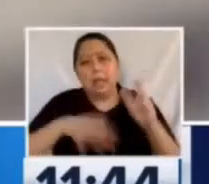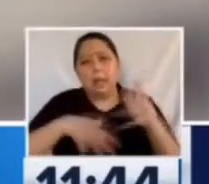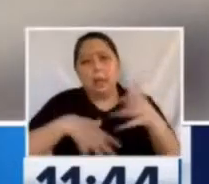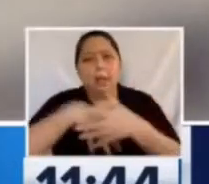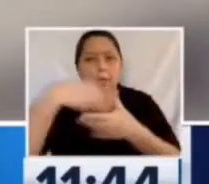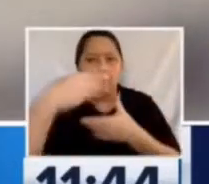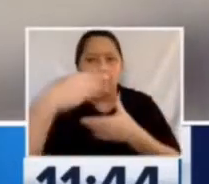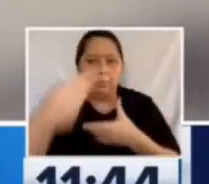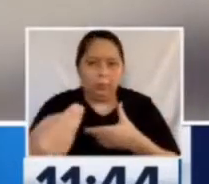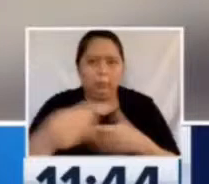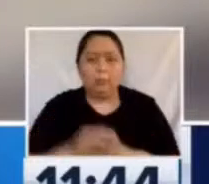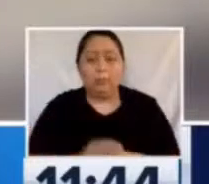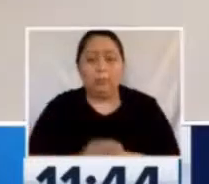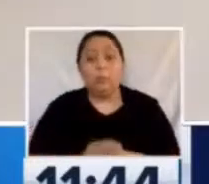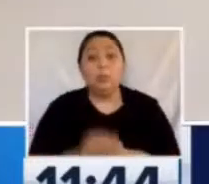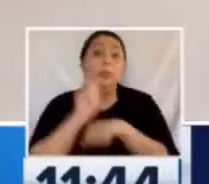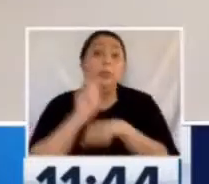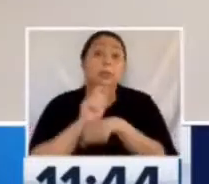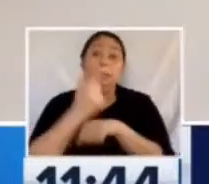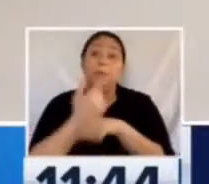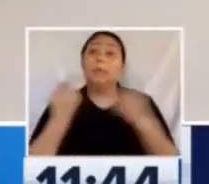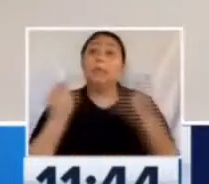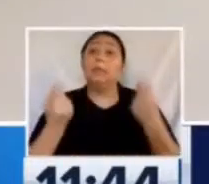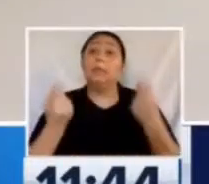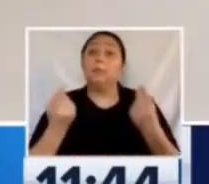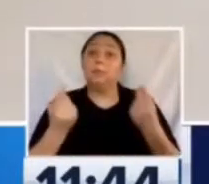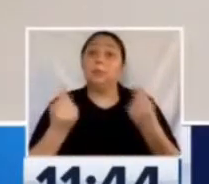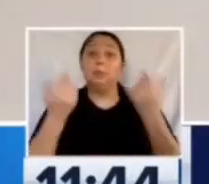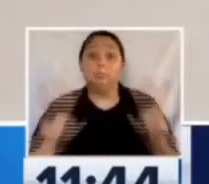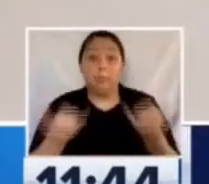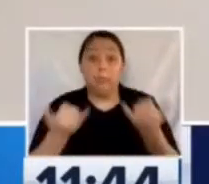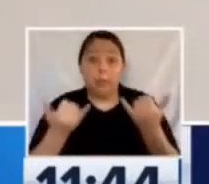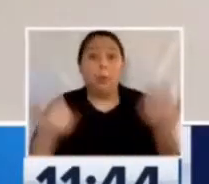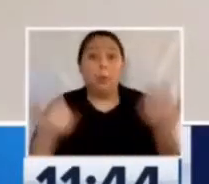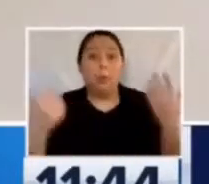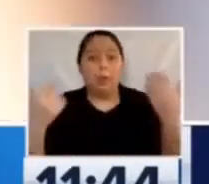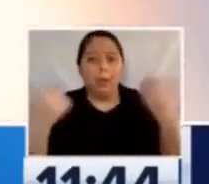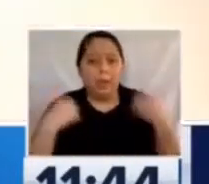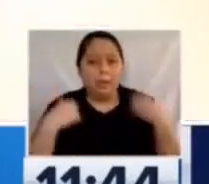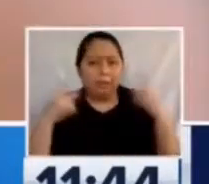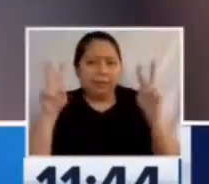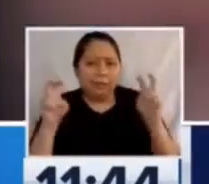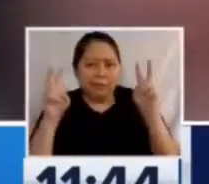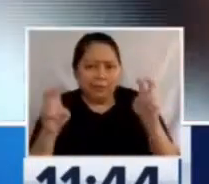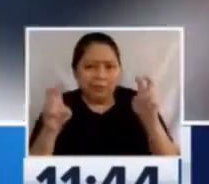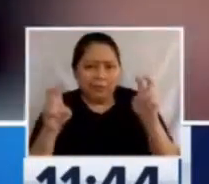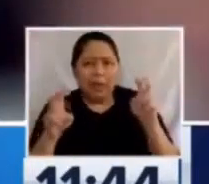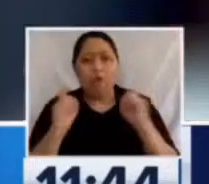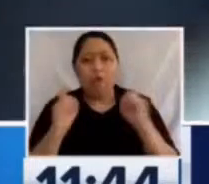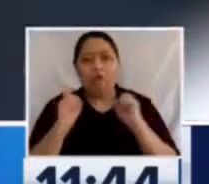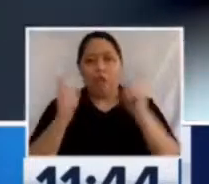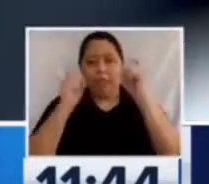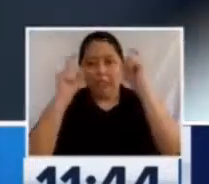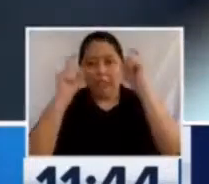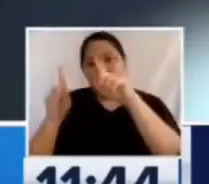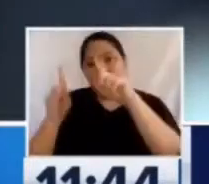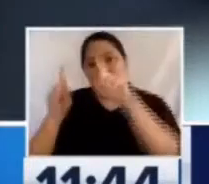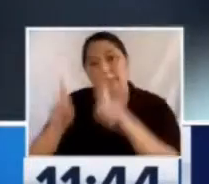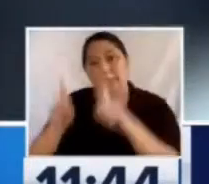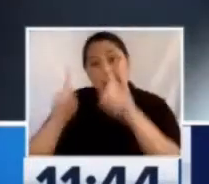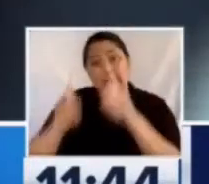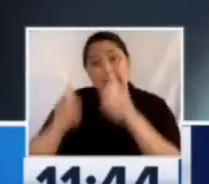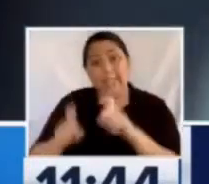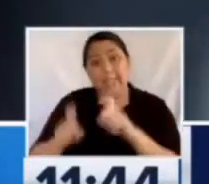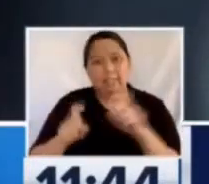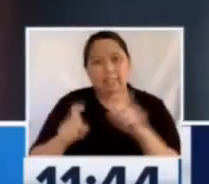at ihahatid pabalik galing sa health center. Yun ho, tsaka yung ating drive-thru testing, yung two important components of